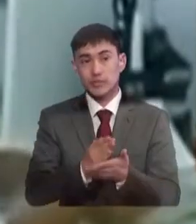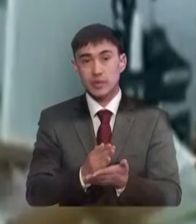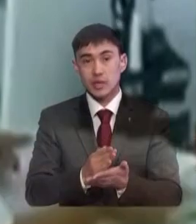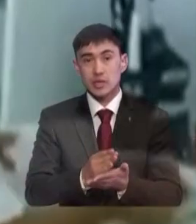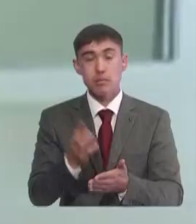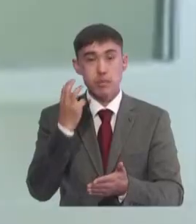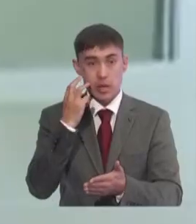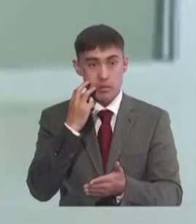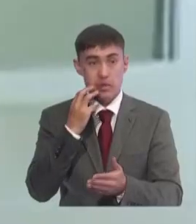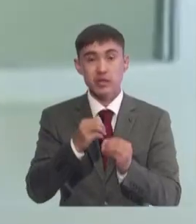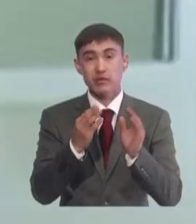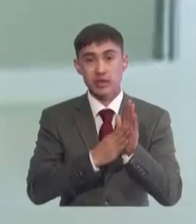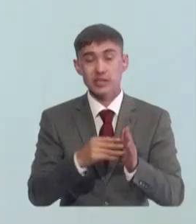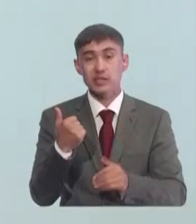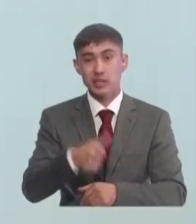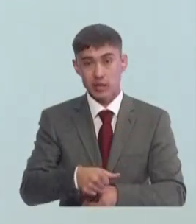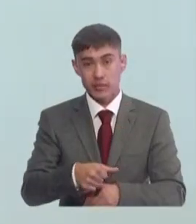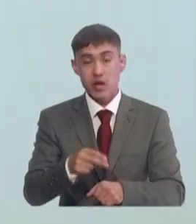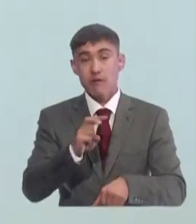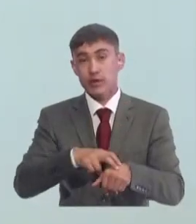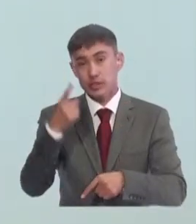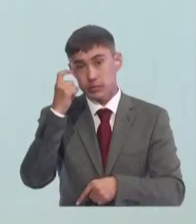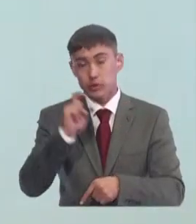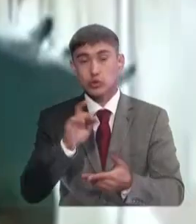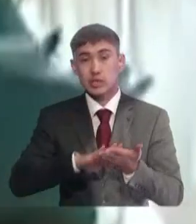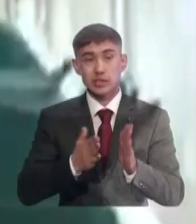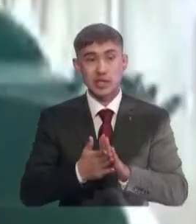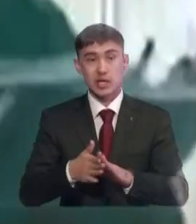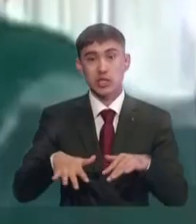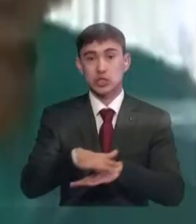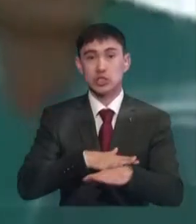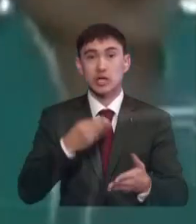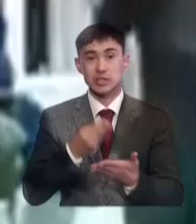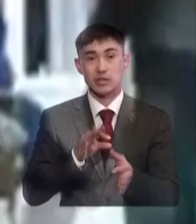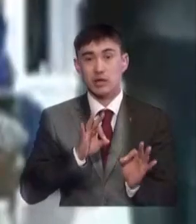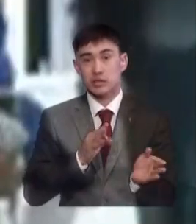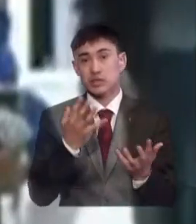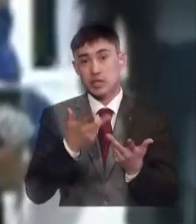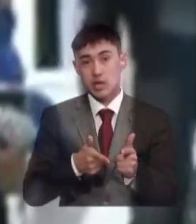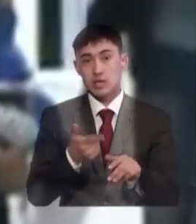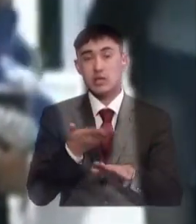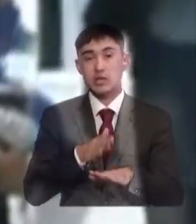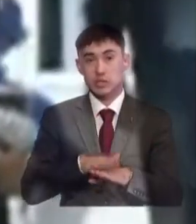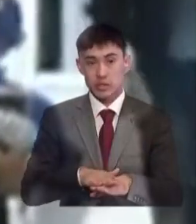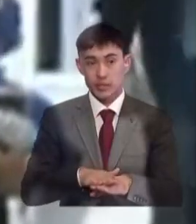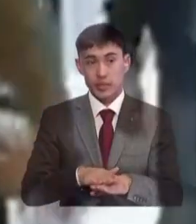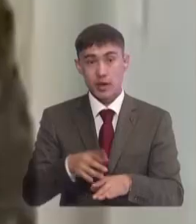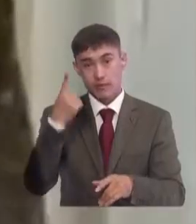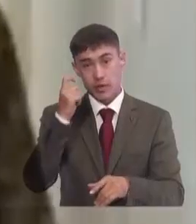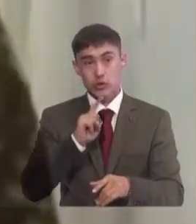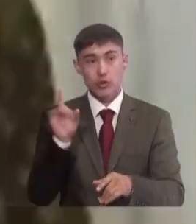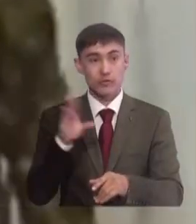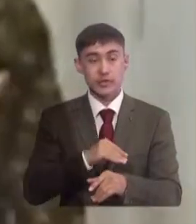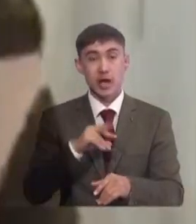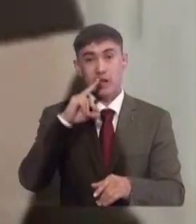числе беременные на 19 неделе. Врачи сообщили, что состояние жителей оценивается как средней степени тяжести. Выяснилось, что